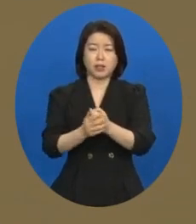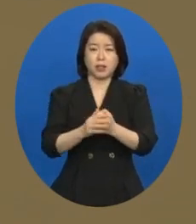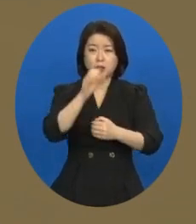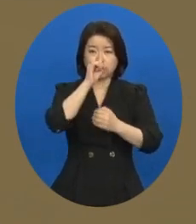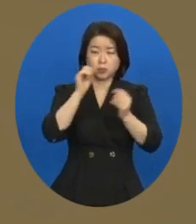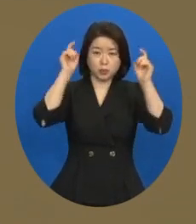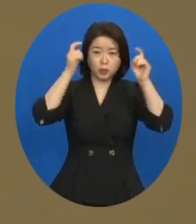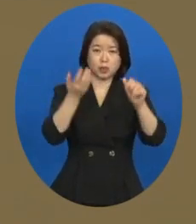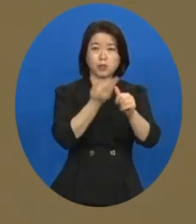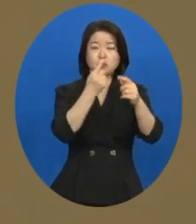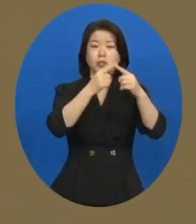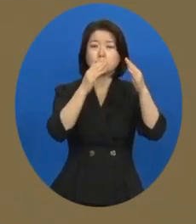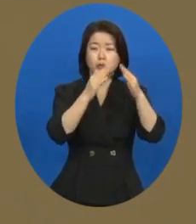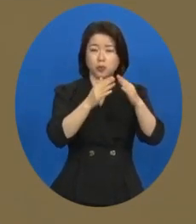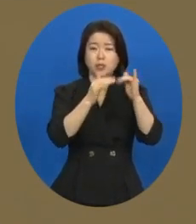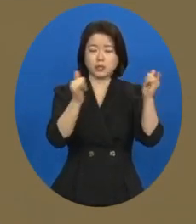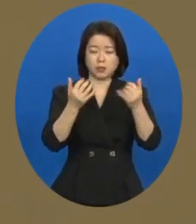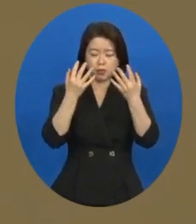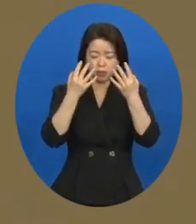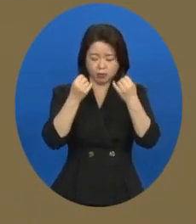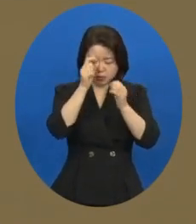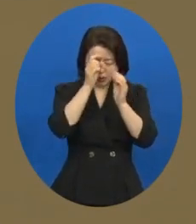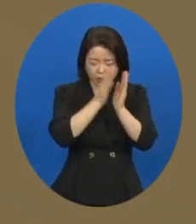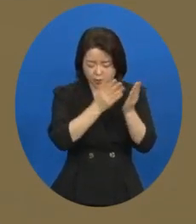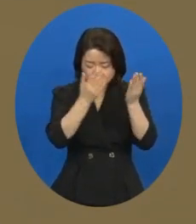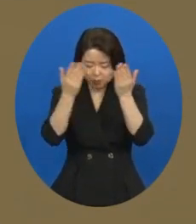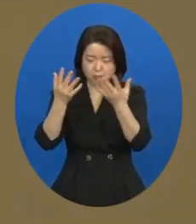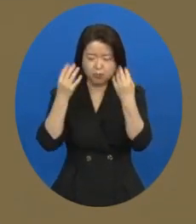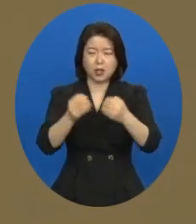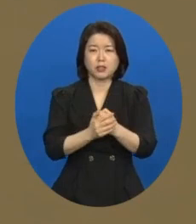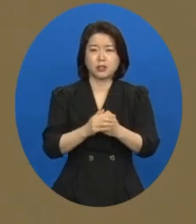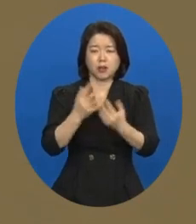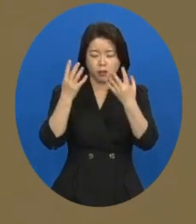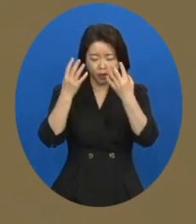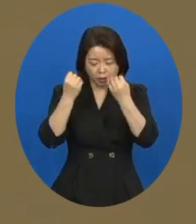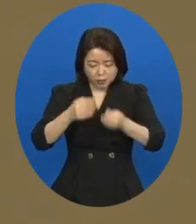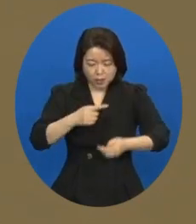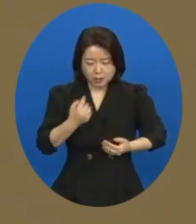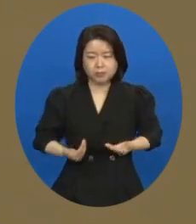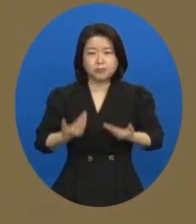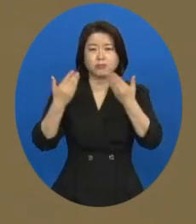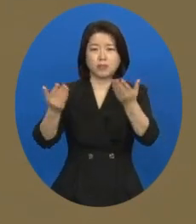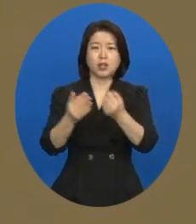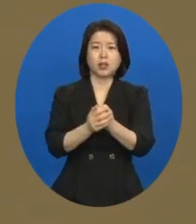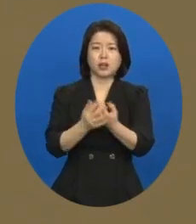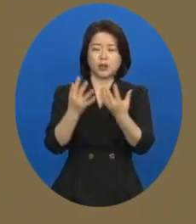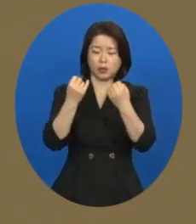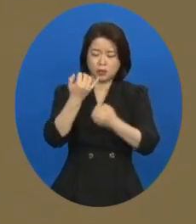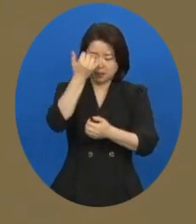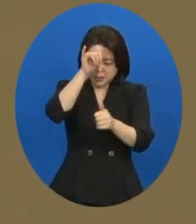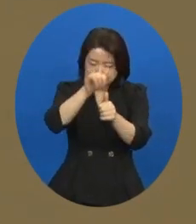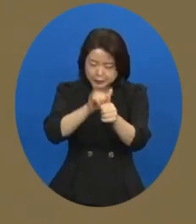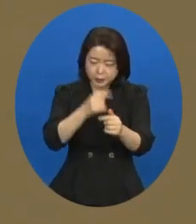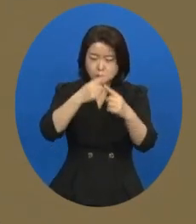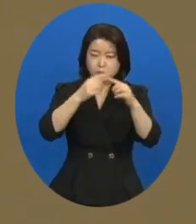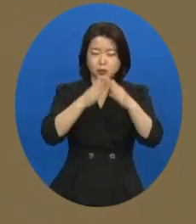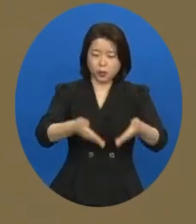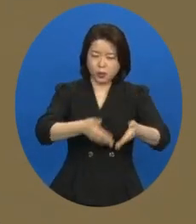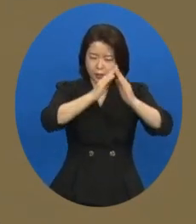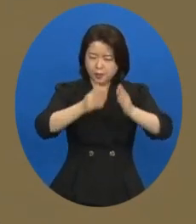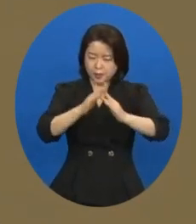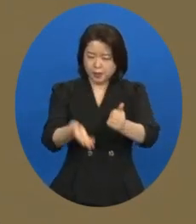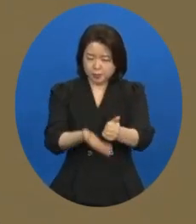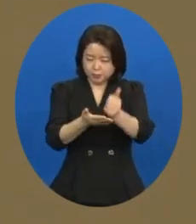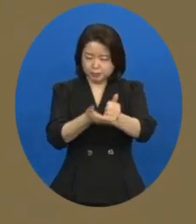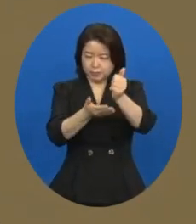선한목적교회 교인들이 얼마나 기도했으며 얼마나 헌신했으며 얼마나 충성스럽게 교회를